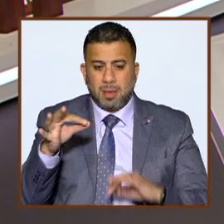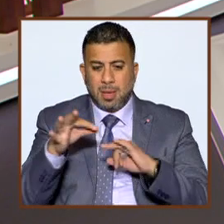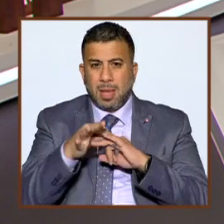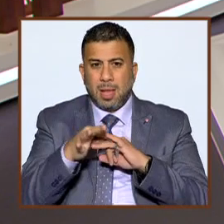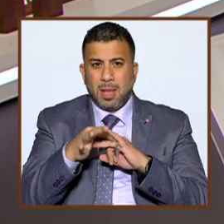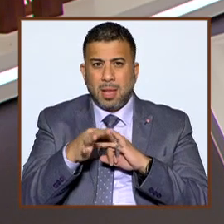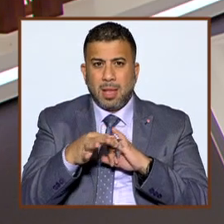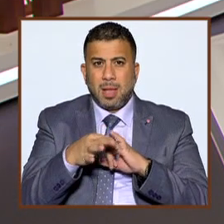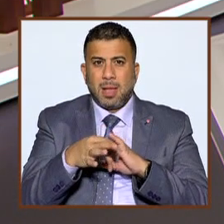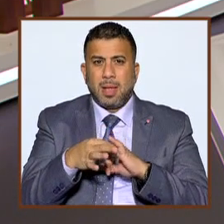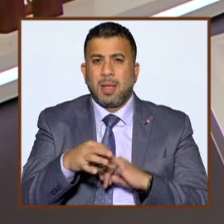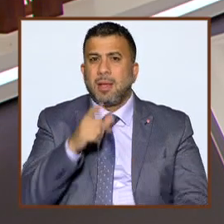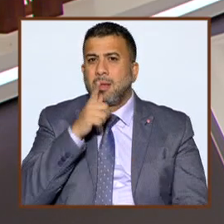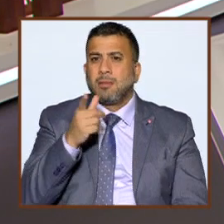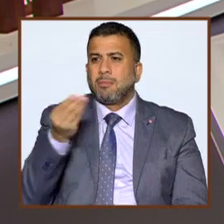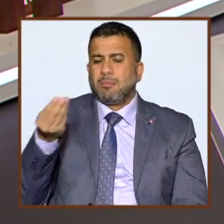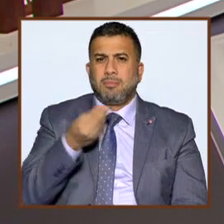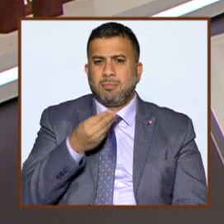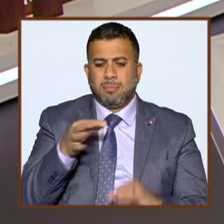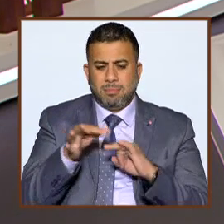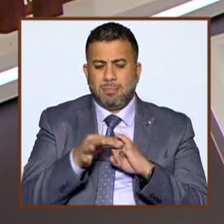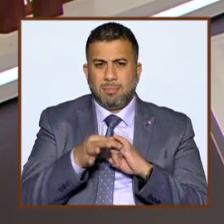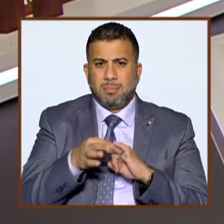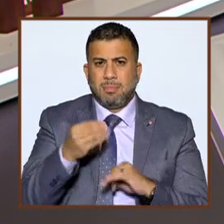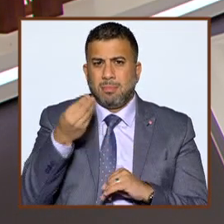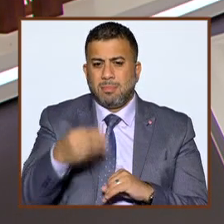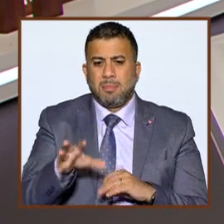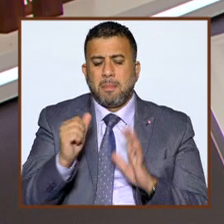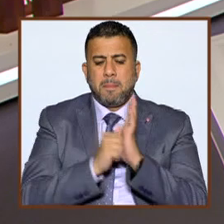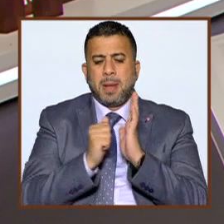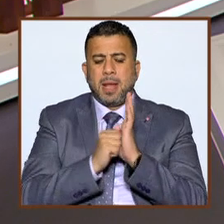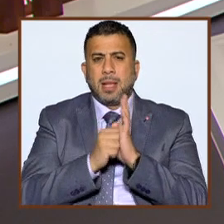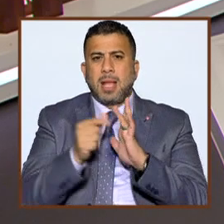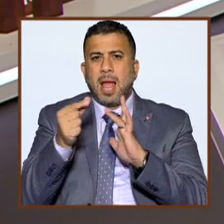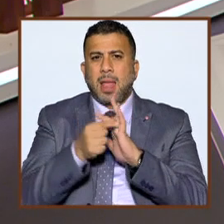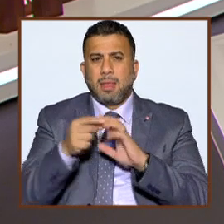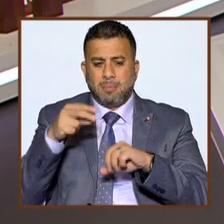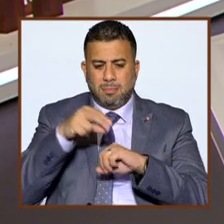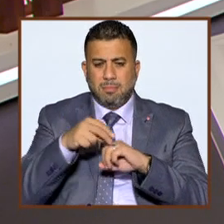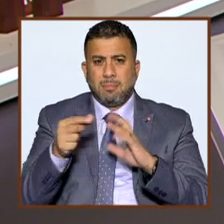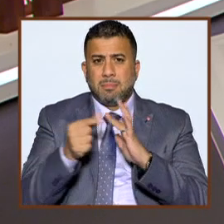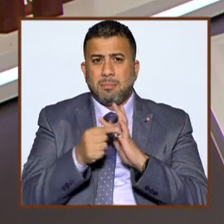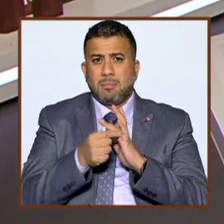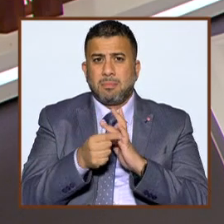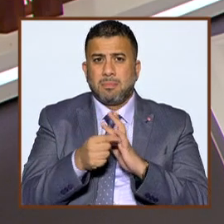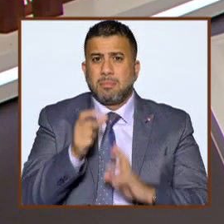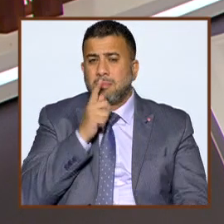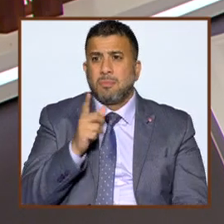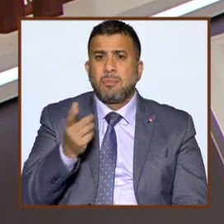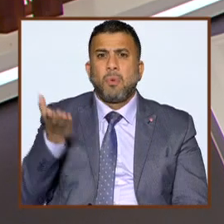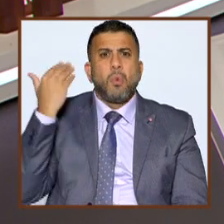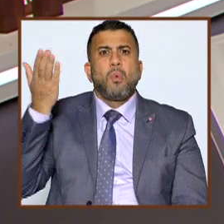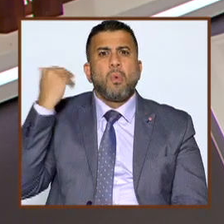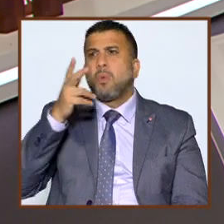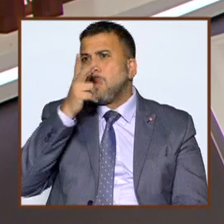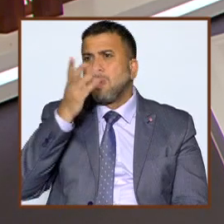العاملة هي اللي جلبته لي، فقالت أني لقيته في البيت، ولكن منذ هذا من زمان بعيد